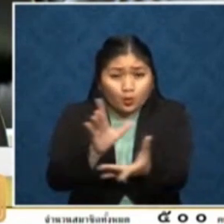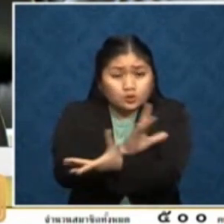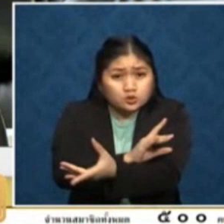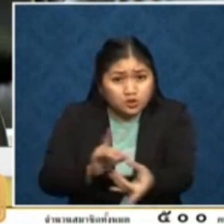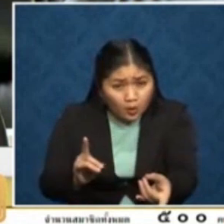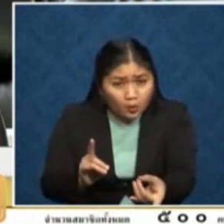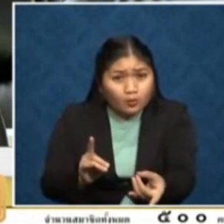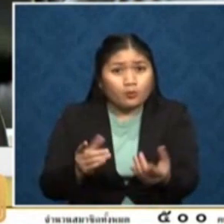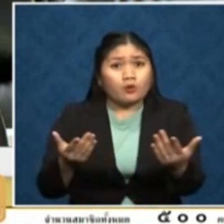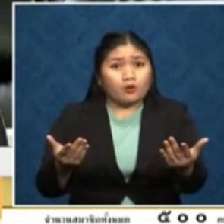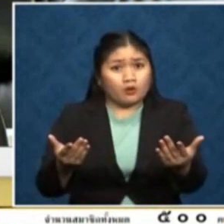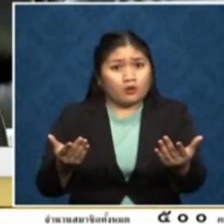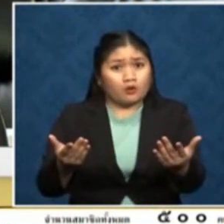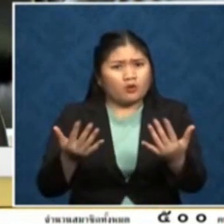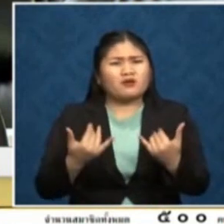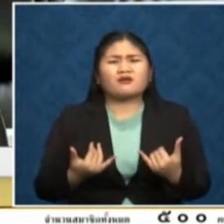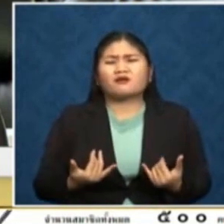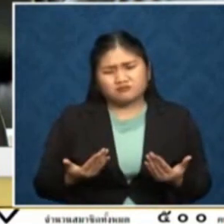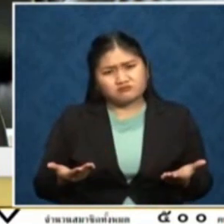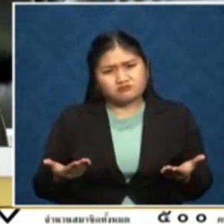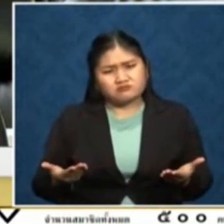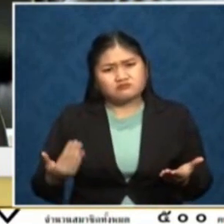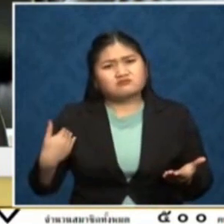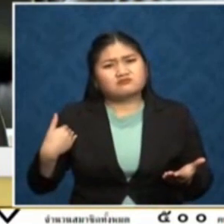ราแล้วอะไรมันจะเหมาะส